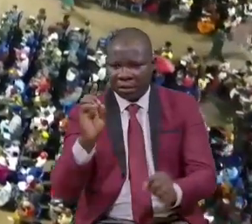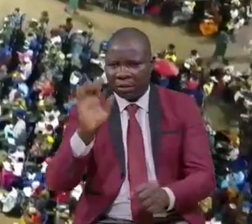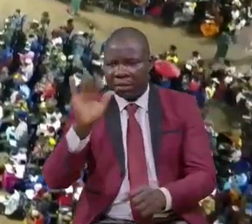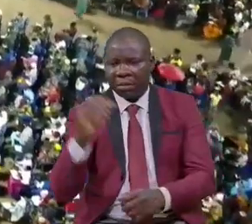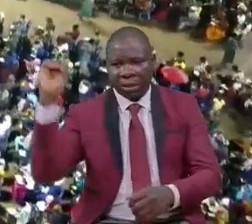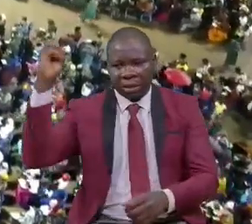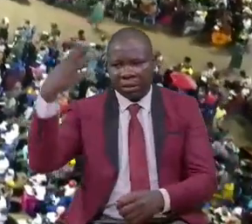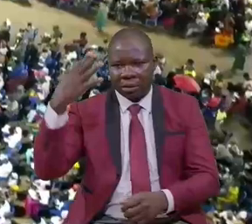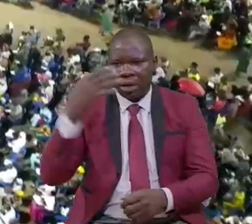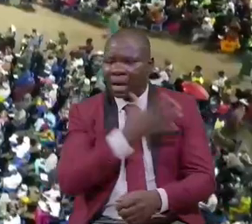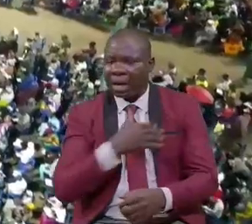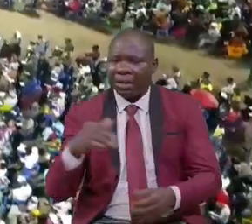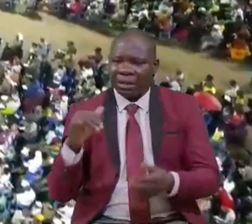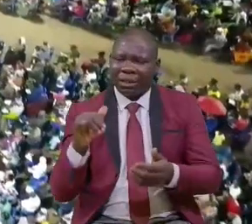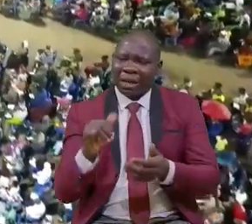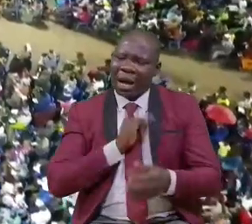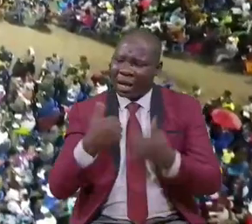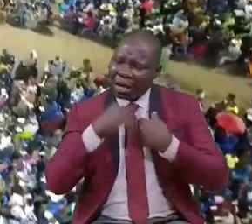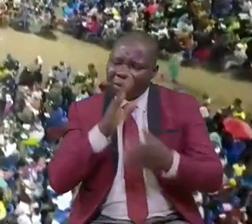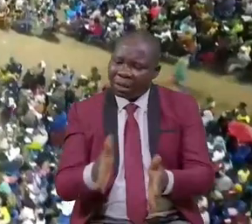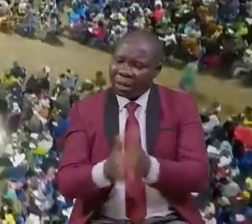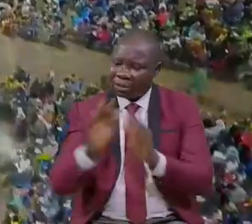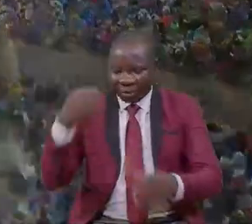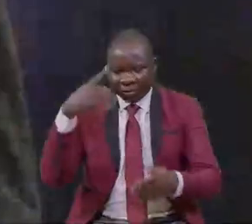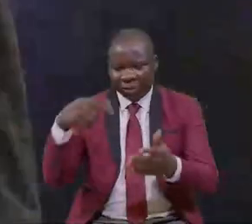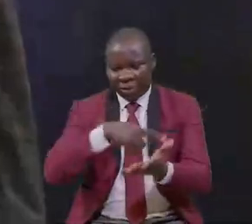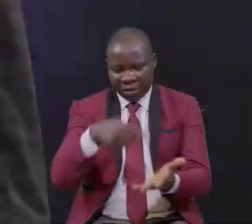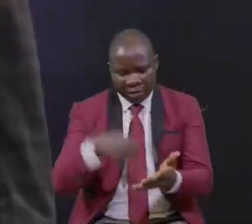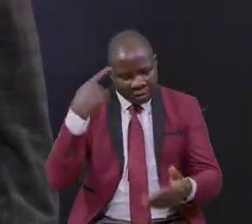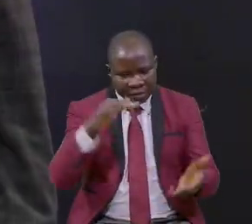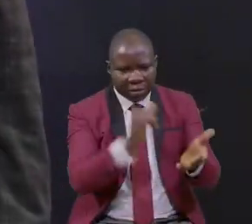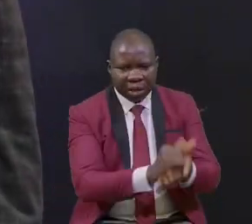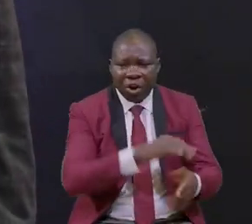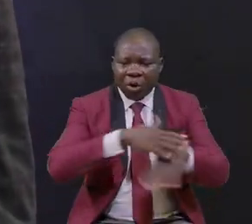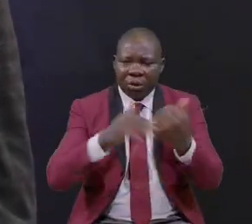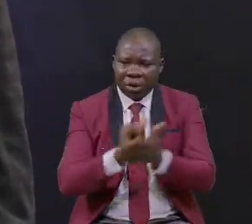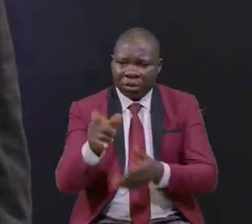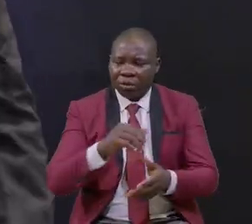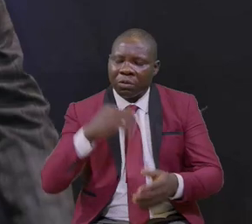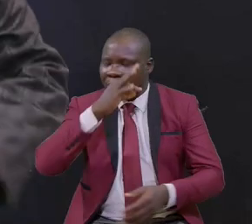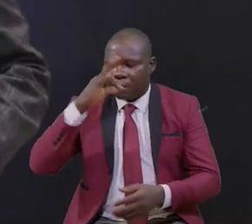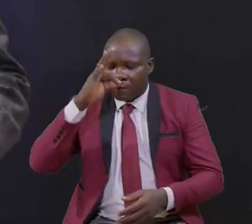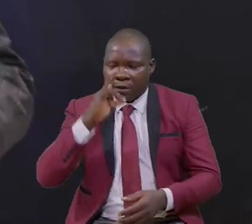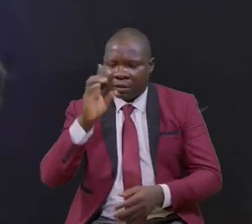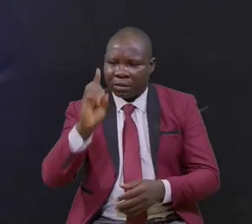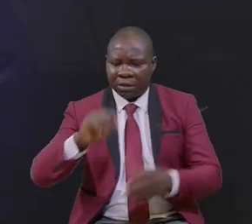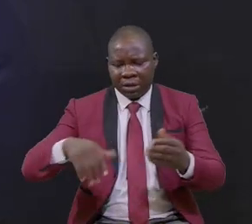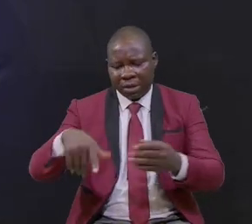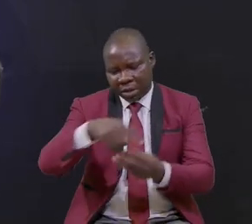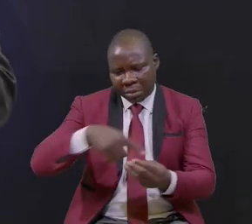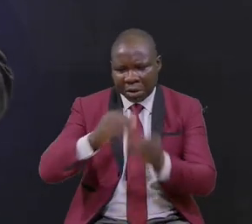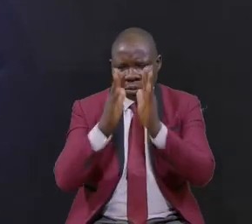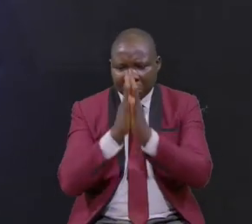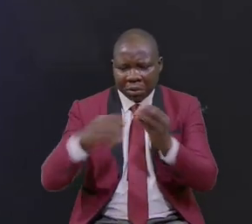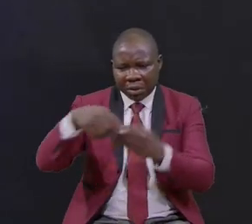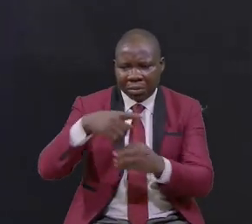grâce, mais je demandais ceci, je demandais cela. Toutes ces choses pour lesquelles tu as jeûné, toutes ces choses pour lesquelles tu as prié, toutes ces